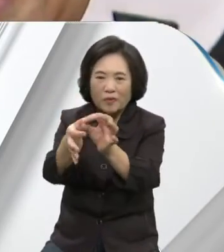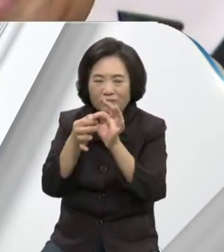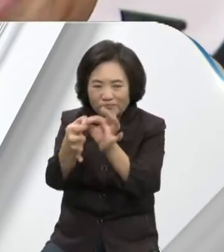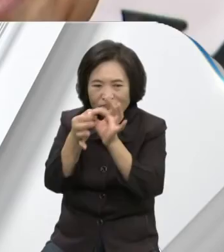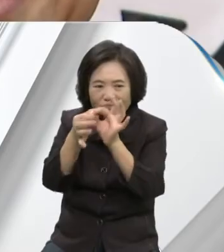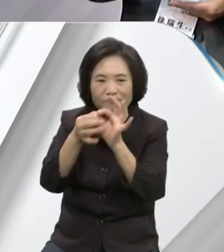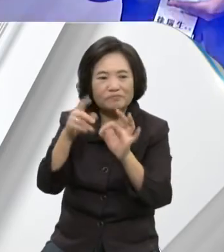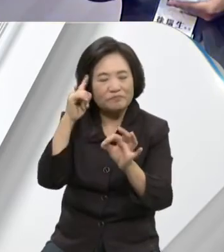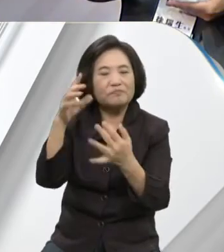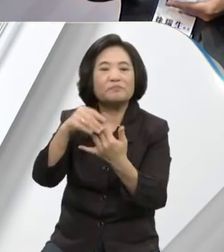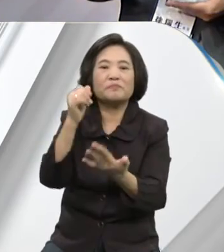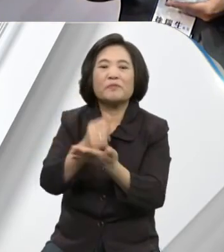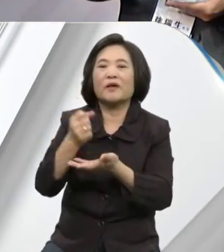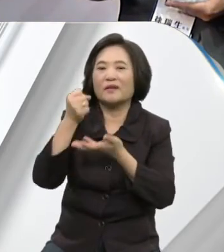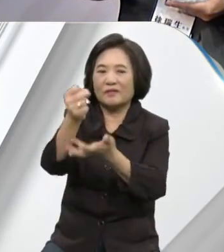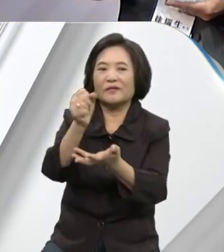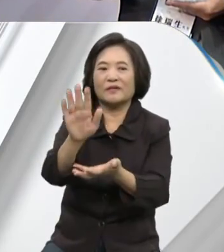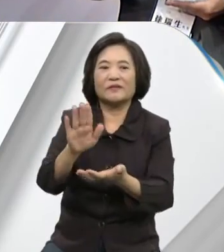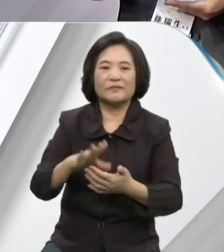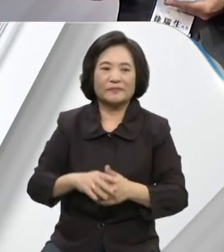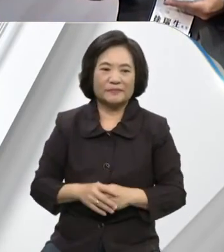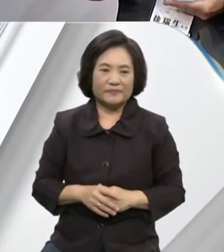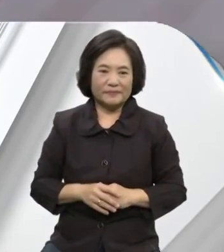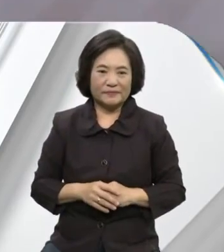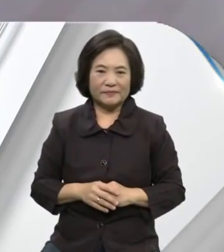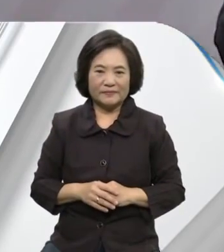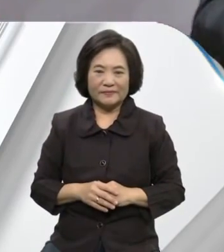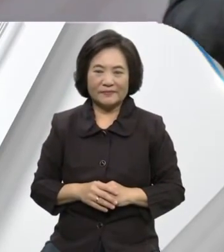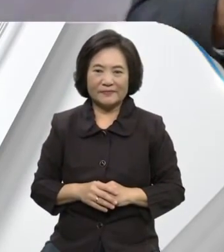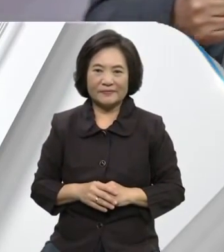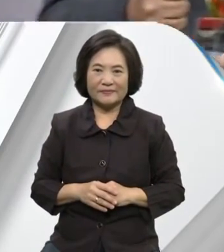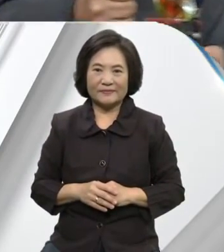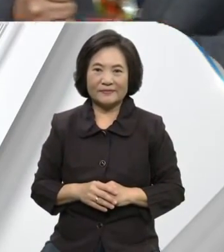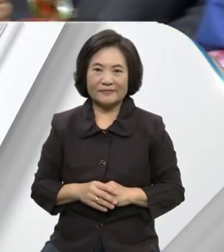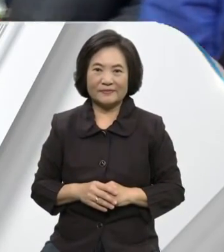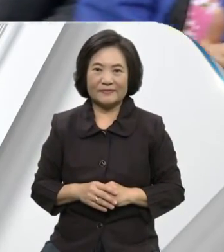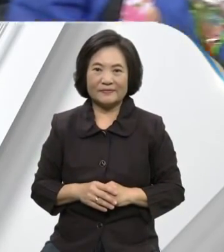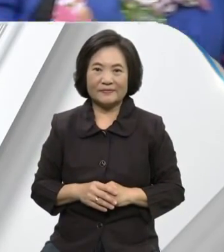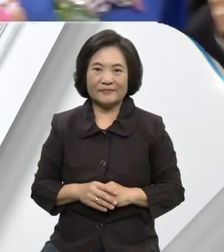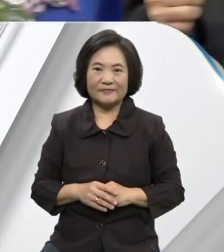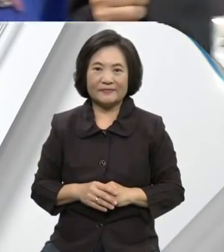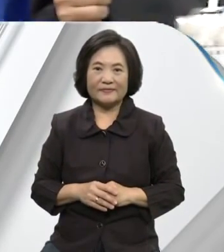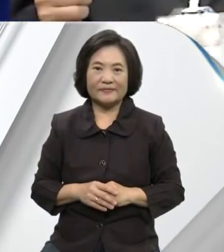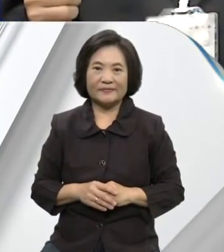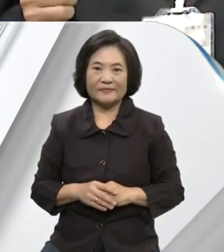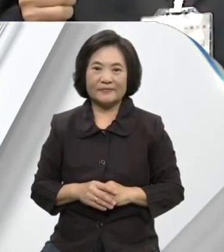客家语言传承得到肯定。客家新闻康社李伟辉特别报道。